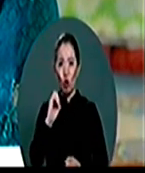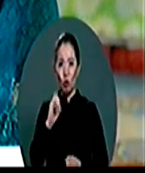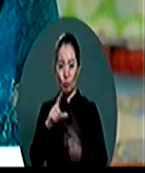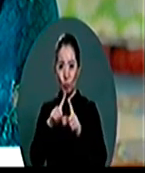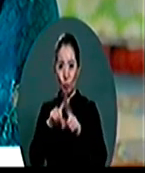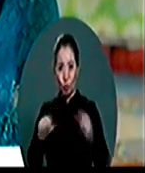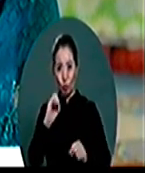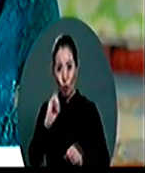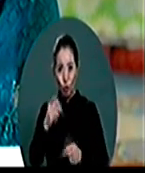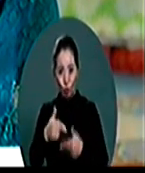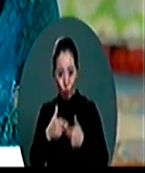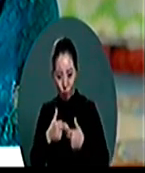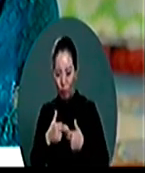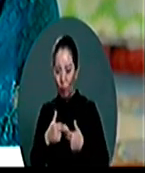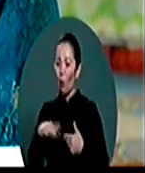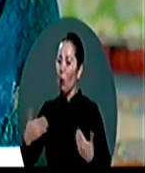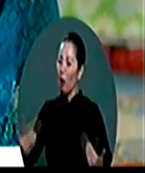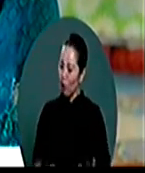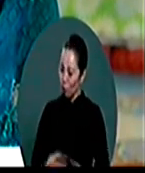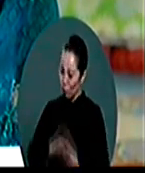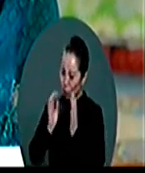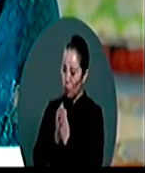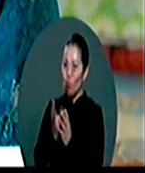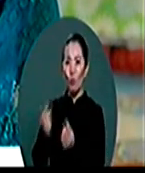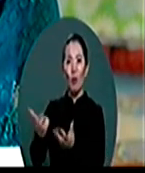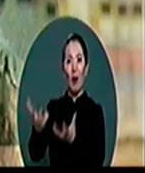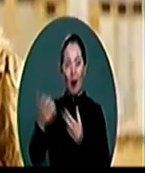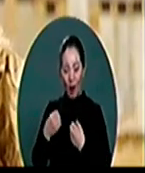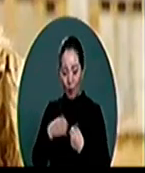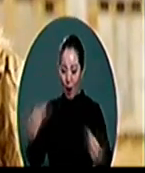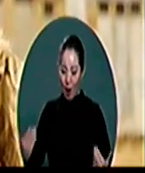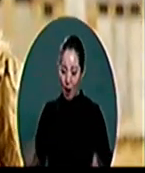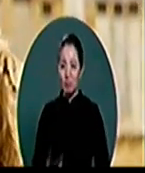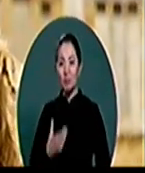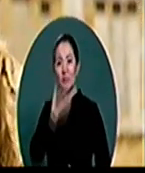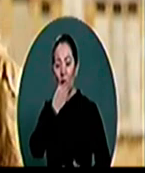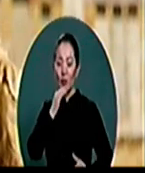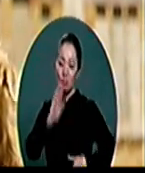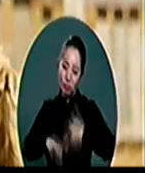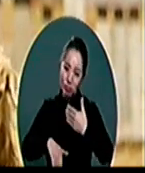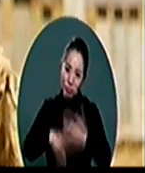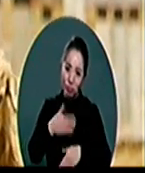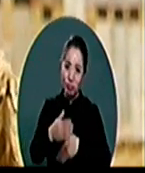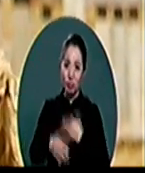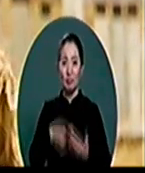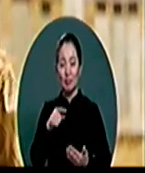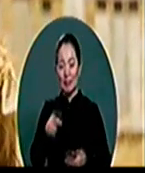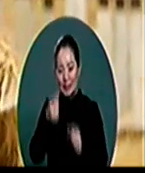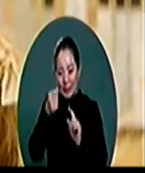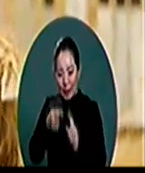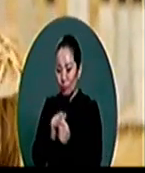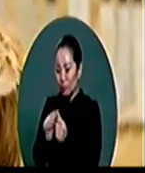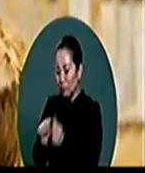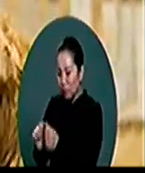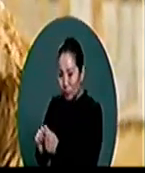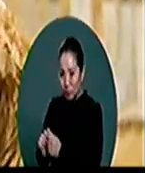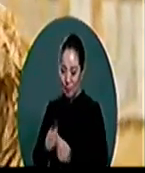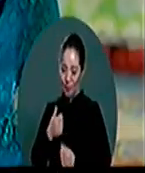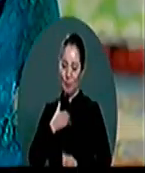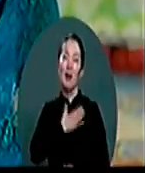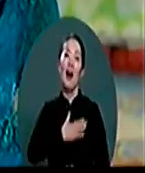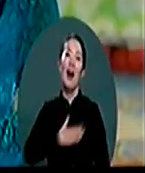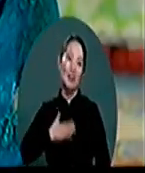одоо тэгэлж өгснөөр бидний амьдрал одоо тэтгэврээ бүтнээр нь авч одоо ингээд амьдралаа сайхан авч явах одоо ингээд